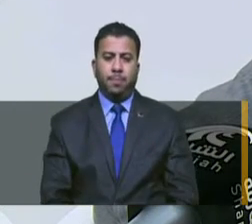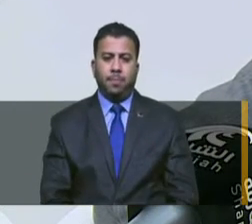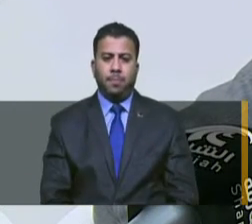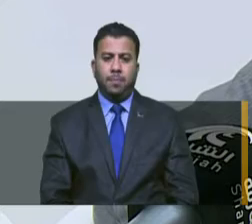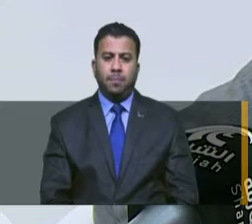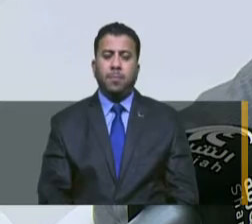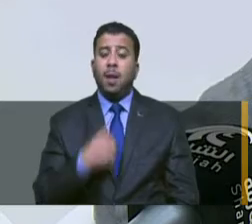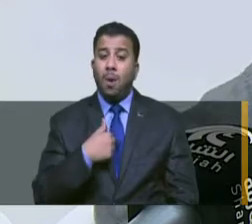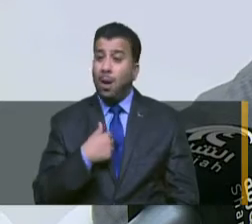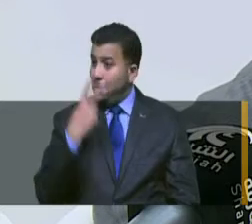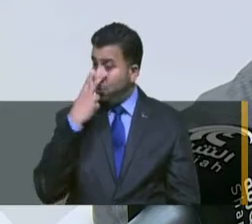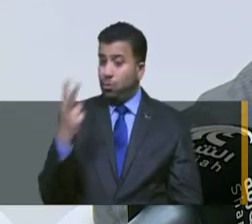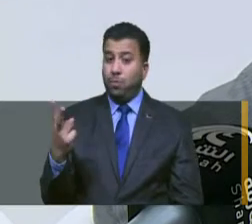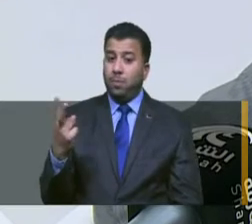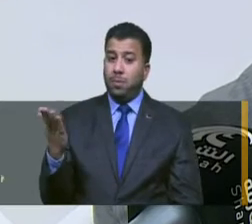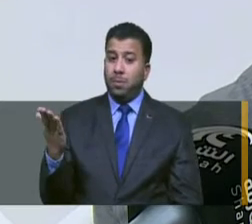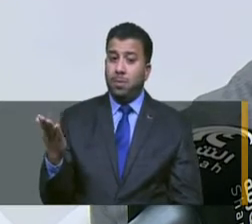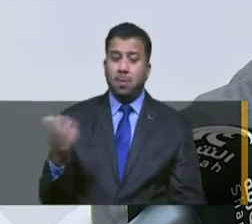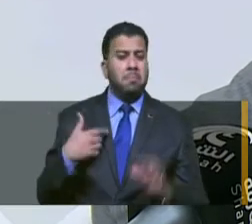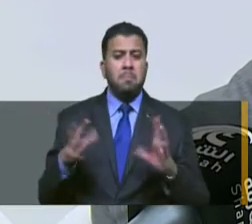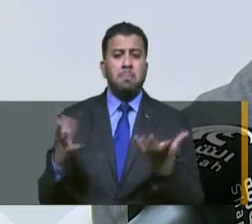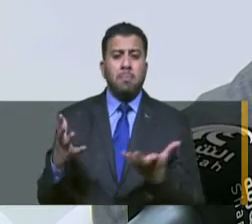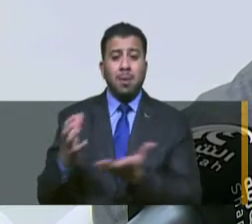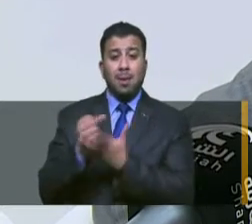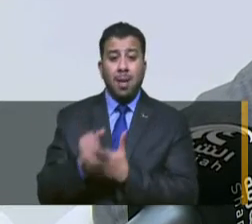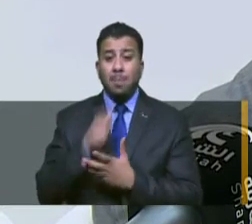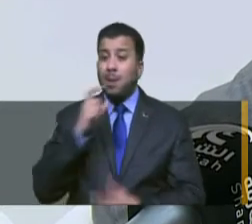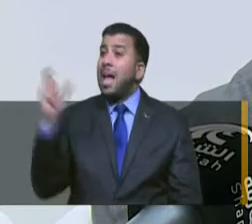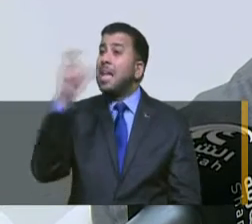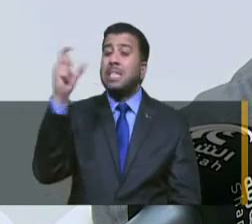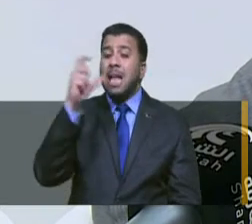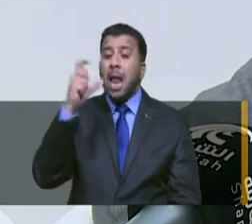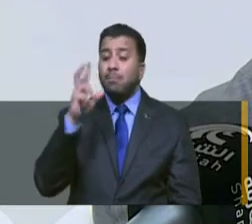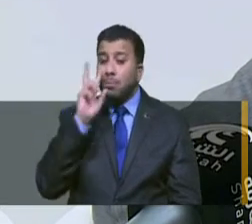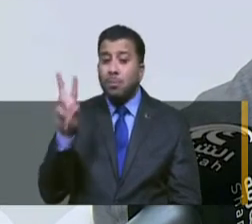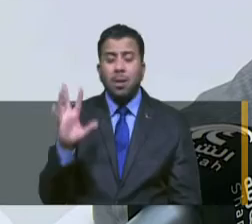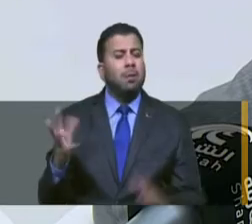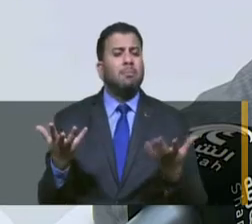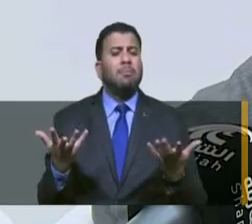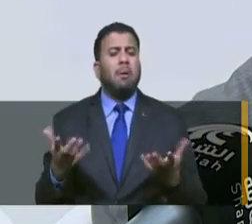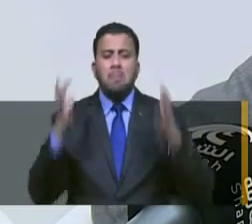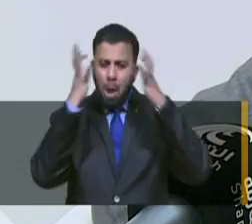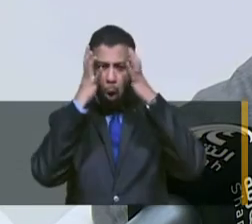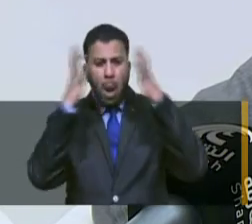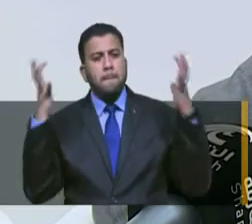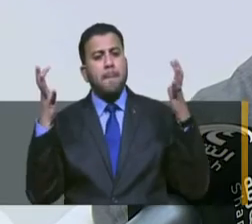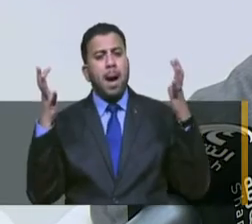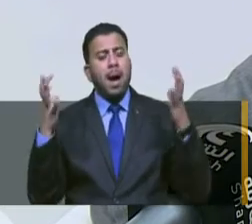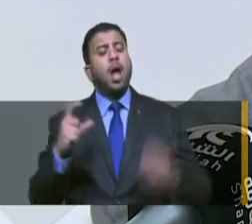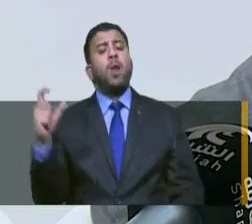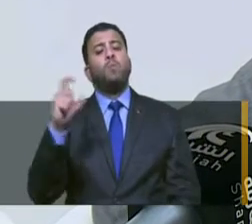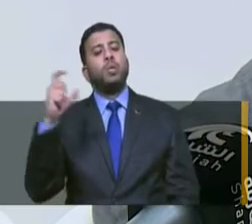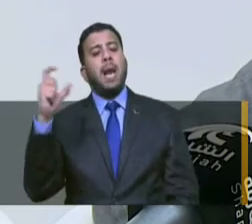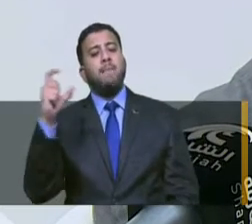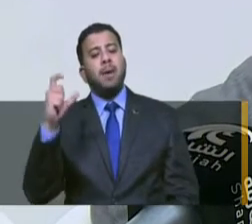لو نحن نشوف ما حصل هذا العالم الإسلامي من هؤلاء العلماء